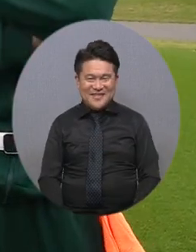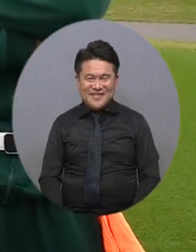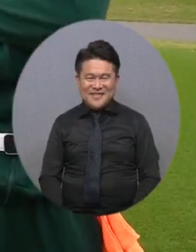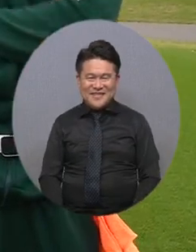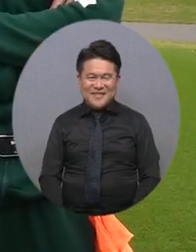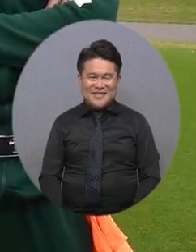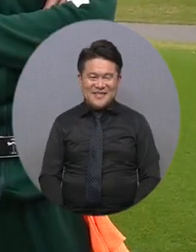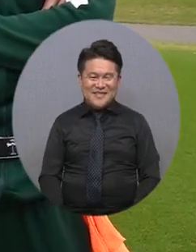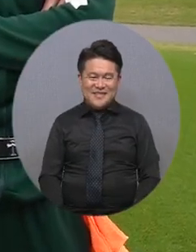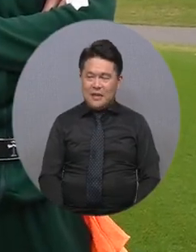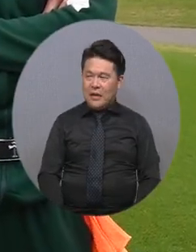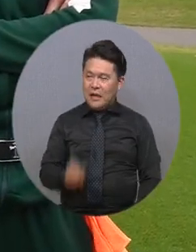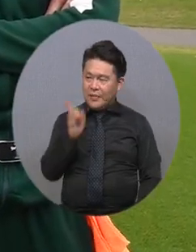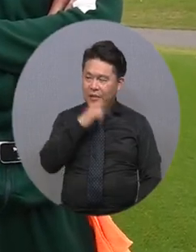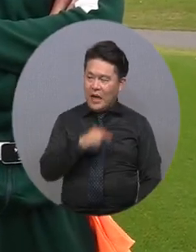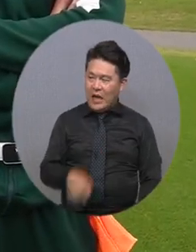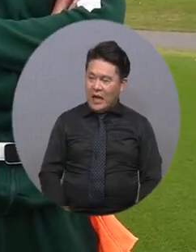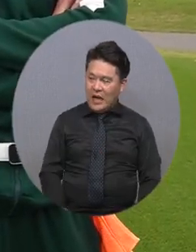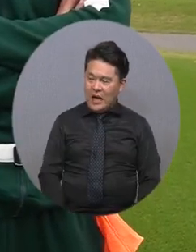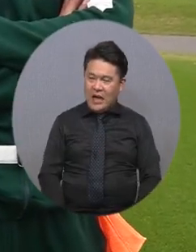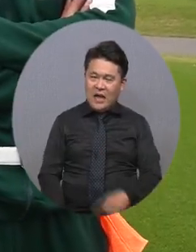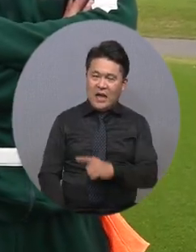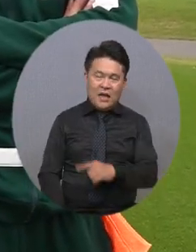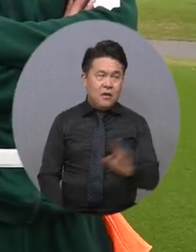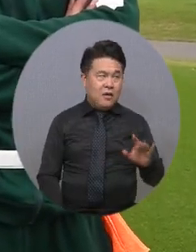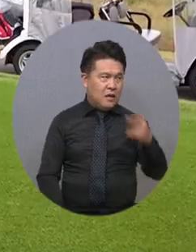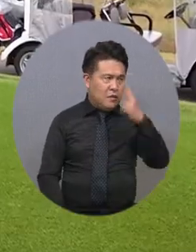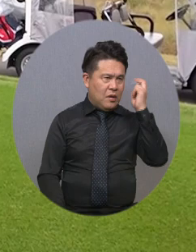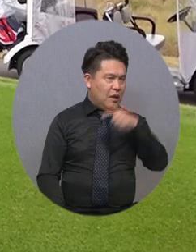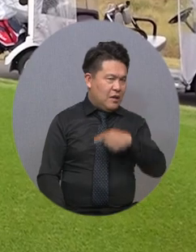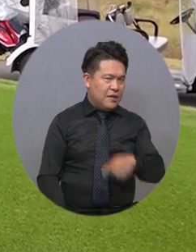상당히, 상당히 비겁해. 아니, 똑똑하네.